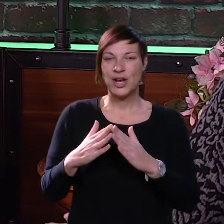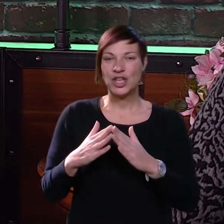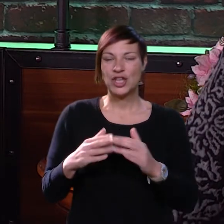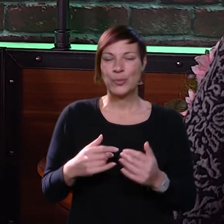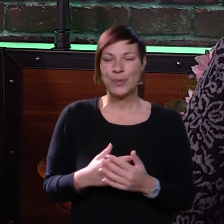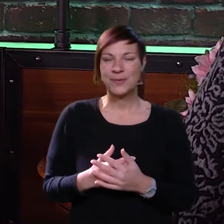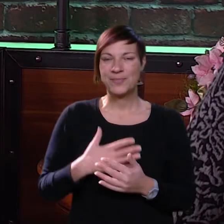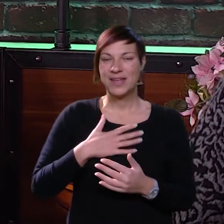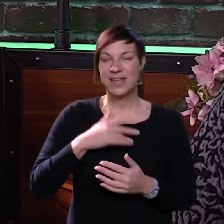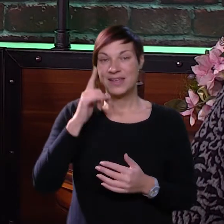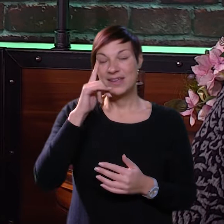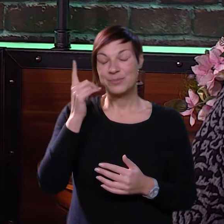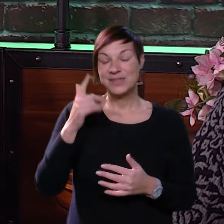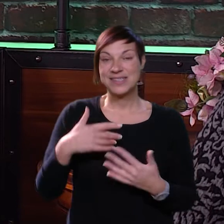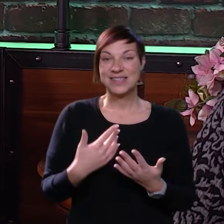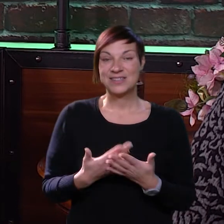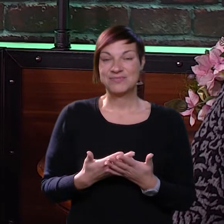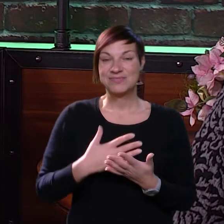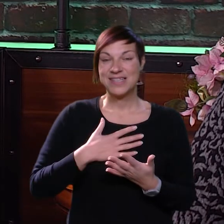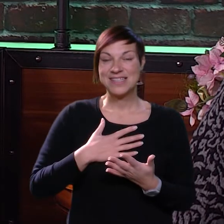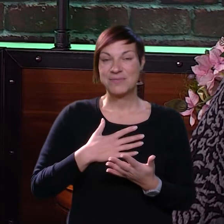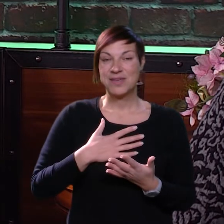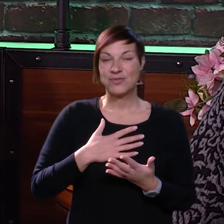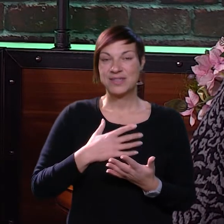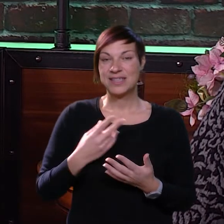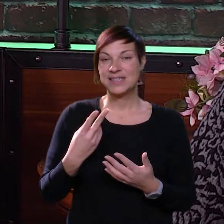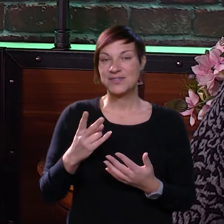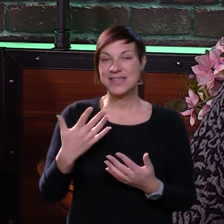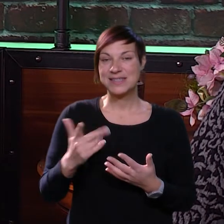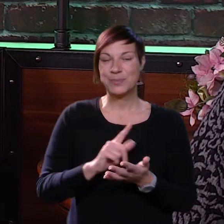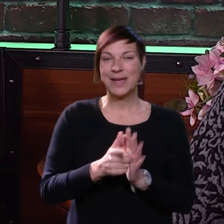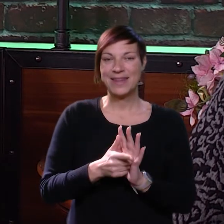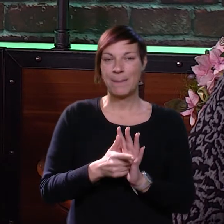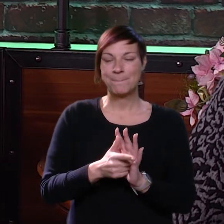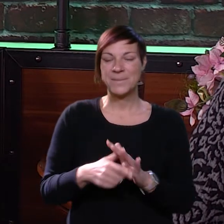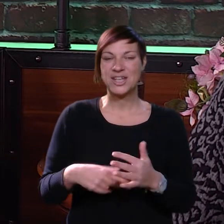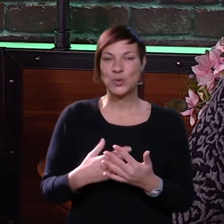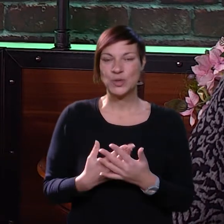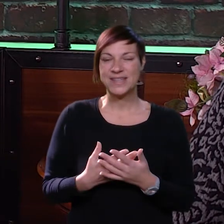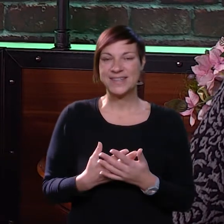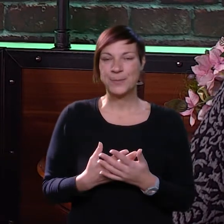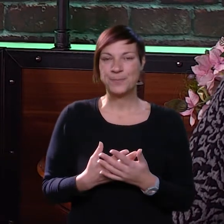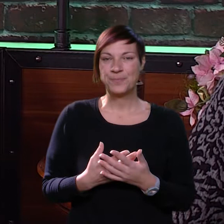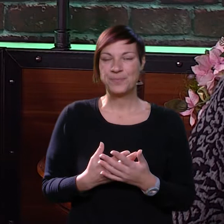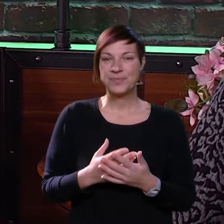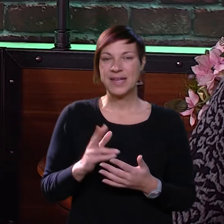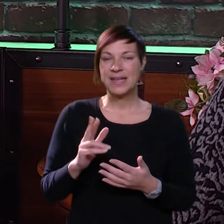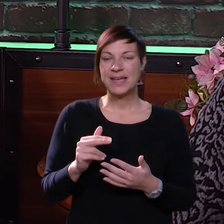bilo stanje? Ja mislim da sam ja ono u tih, ne znam, 25 minuta.